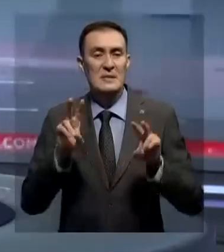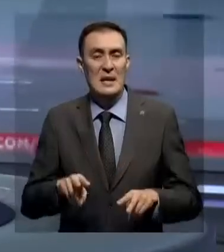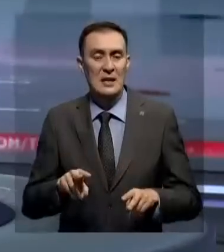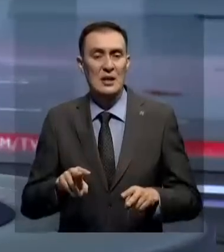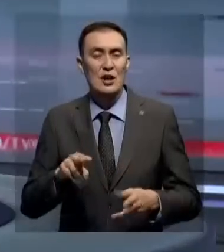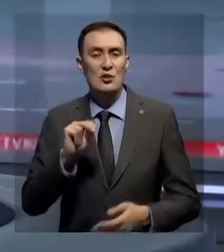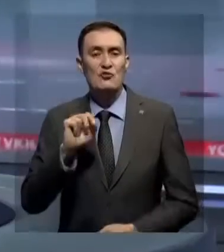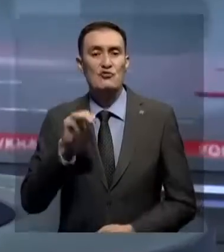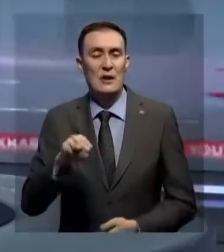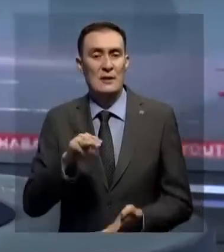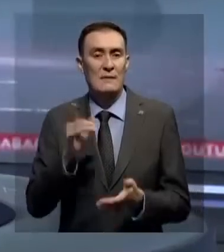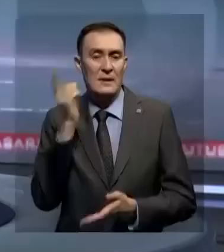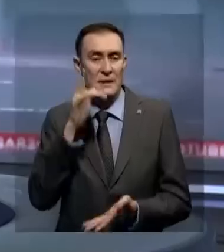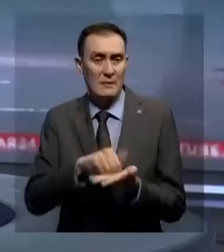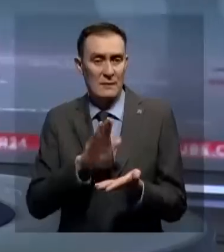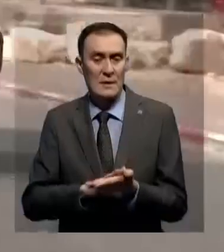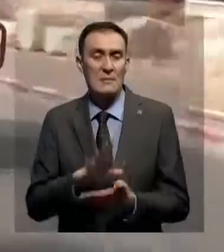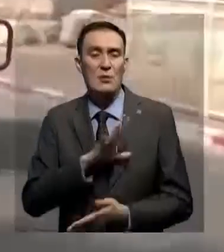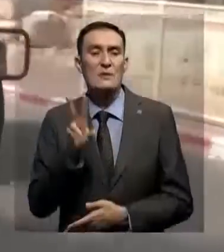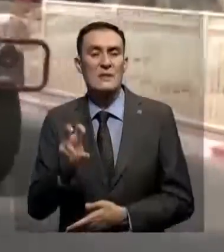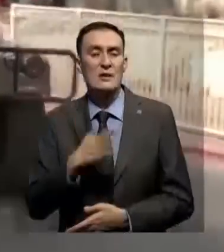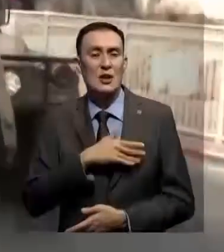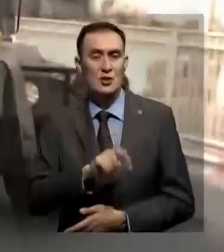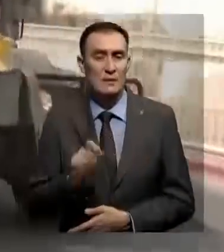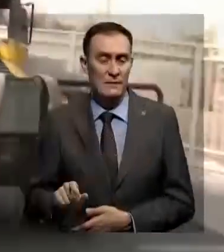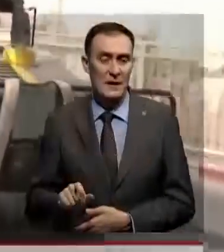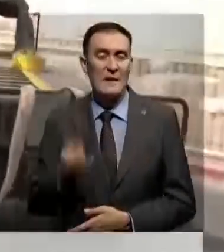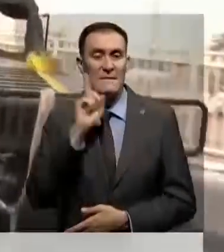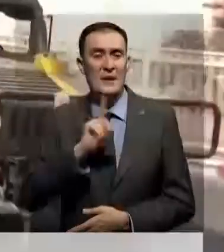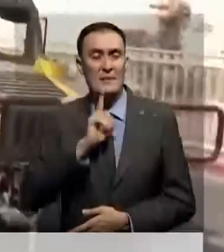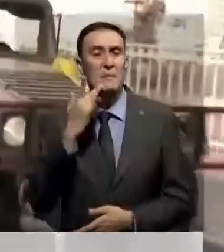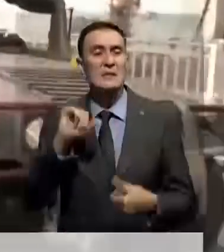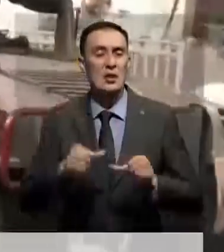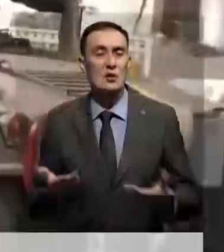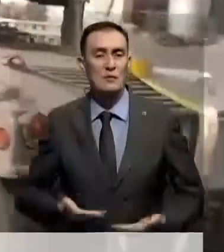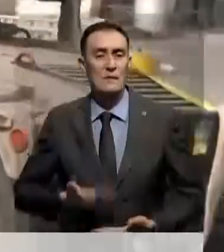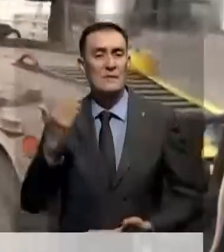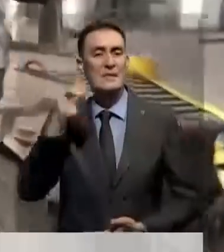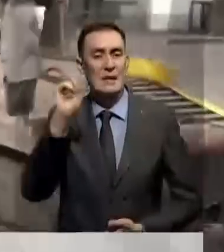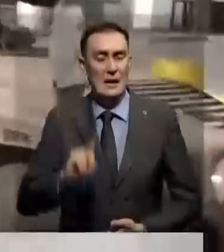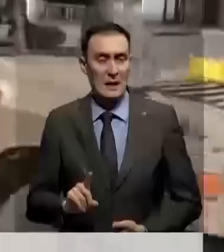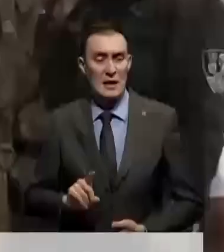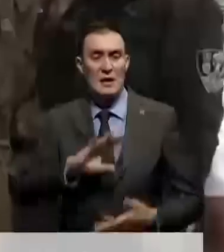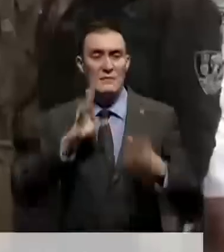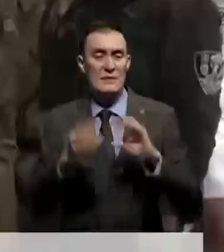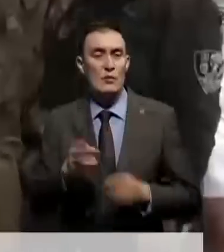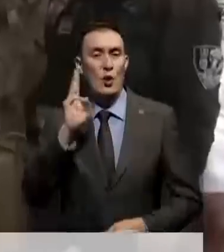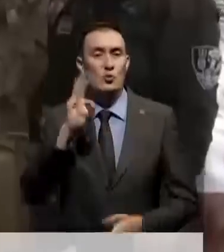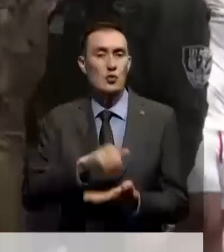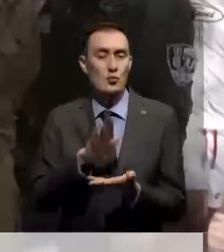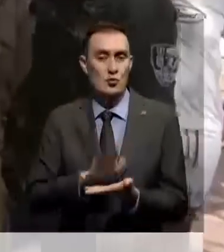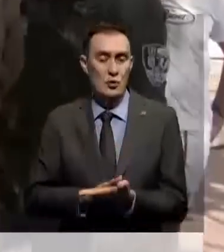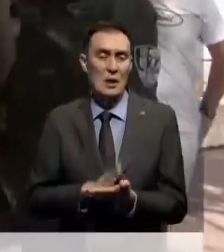чат в мессенджере, в который пока добавили 200 наших соотечественников, временно и постоянно проживающих в Израиле. Всего на консульском